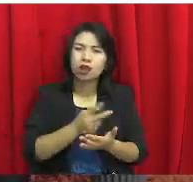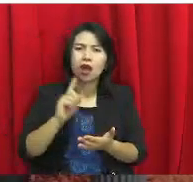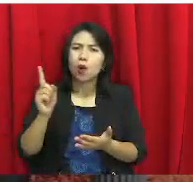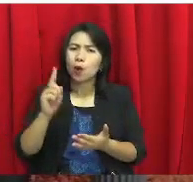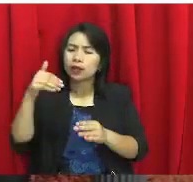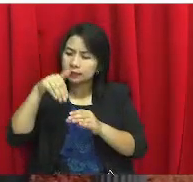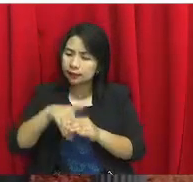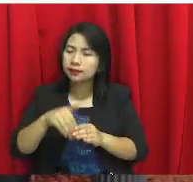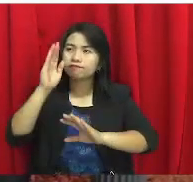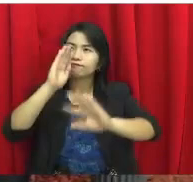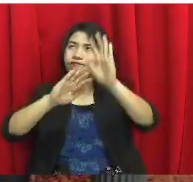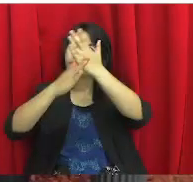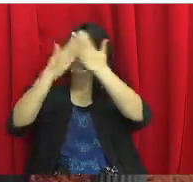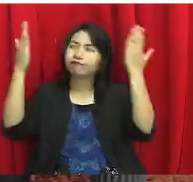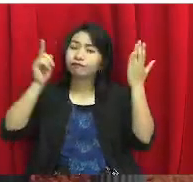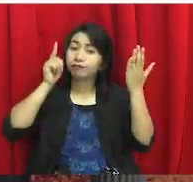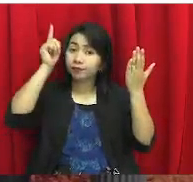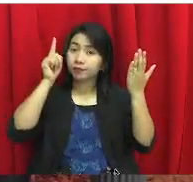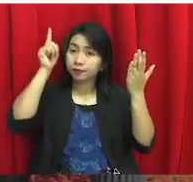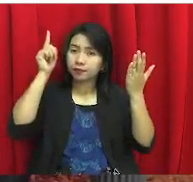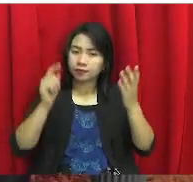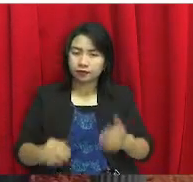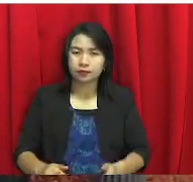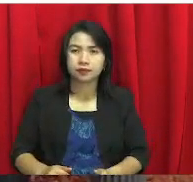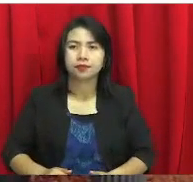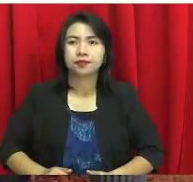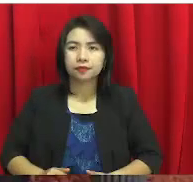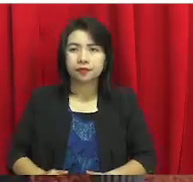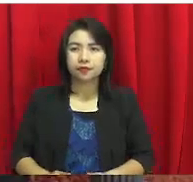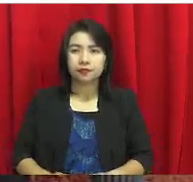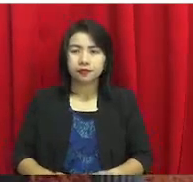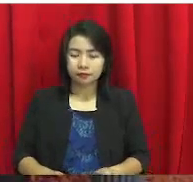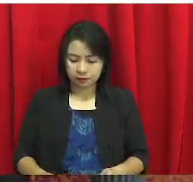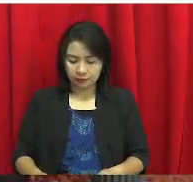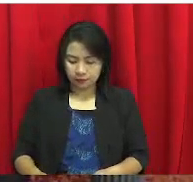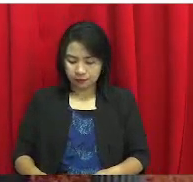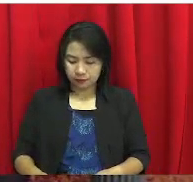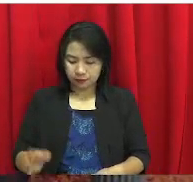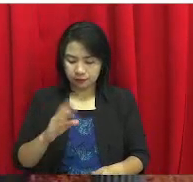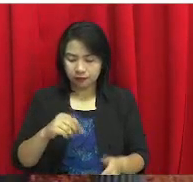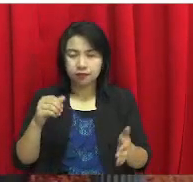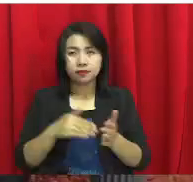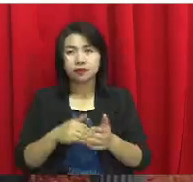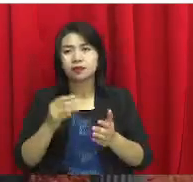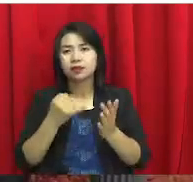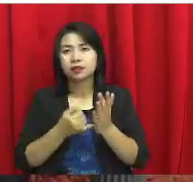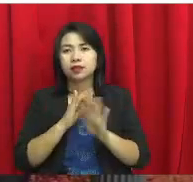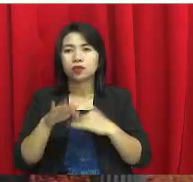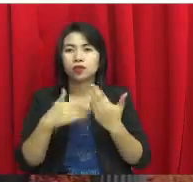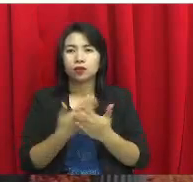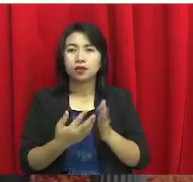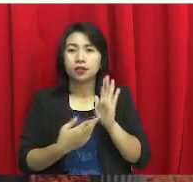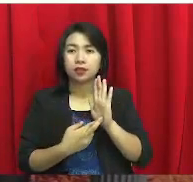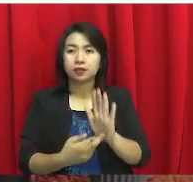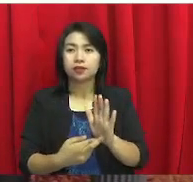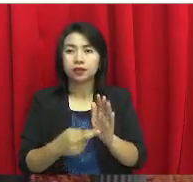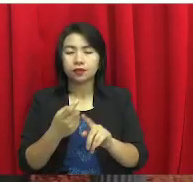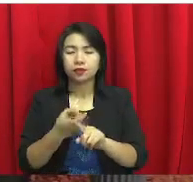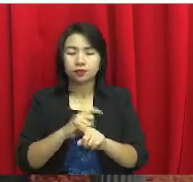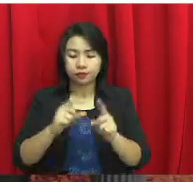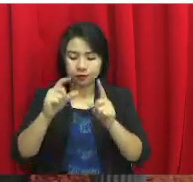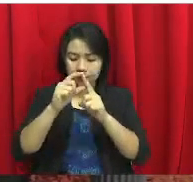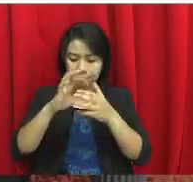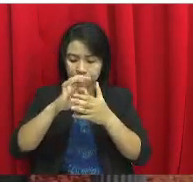Para malaman natin kung ano yung pamantayan sa langit ng pamumuhay. Ibinigay sa atin, ni-reveal sa atin through the Word of